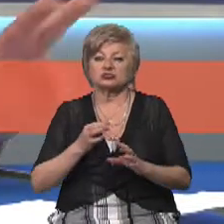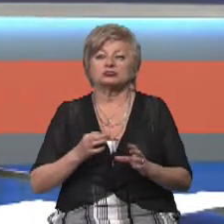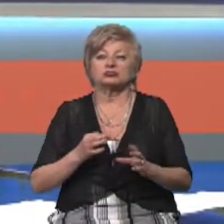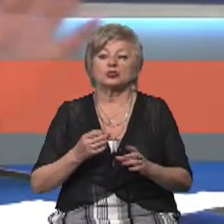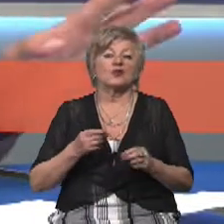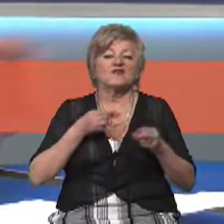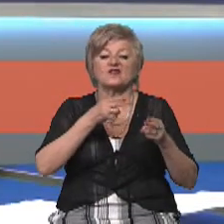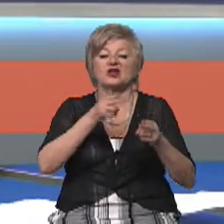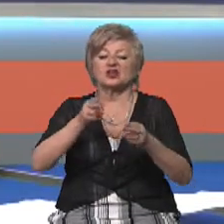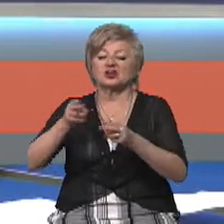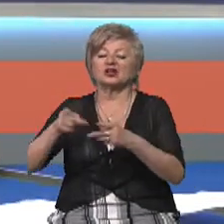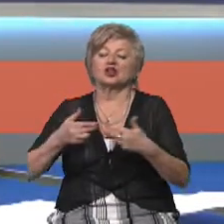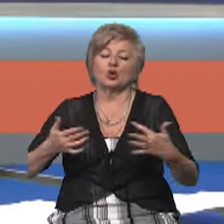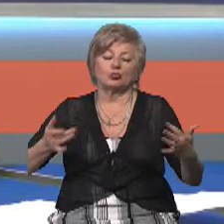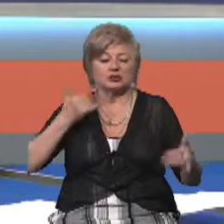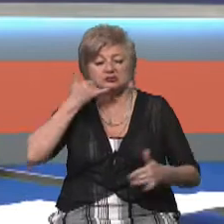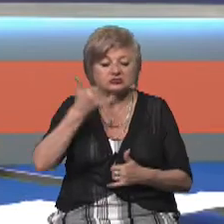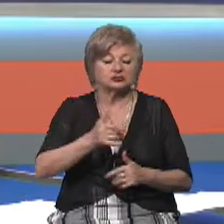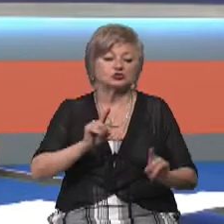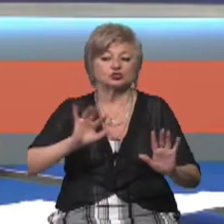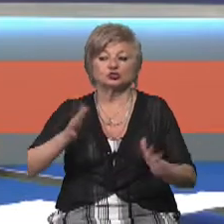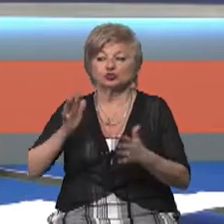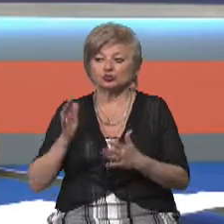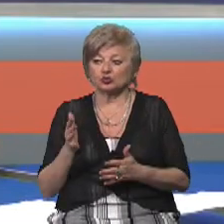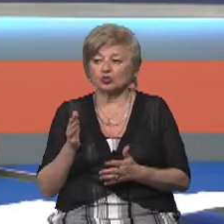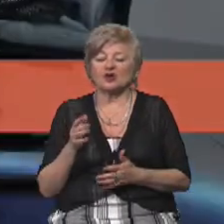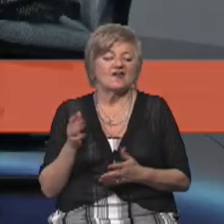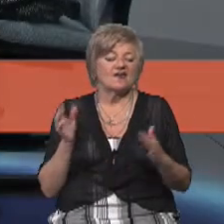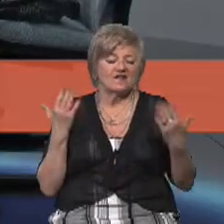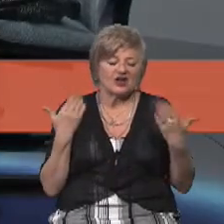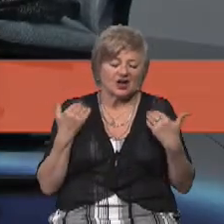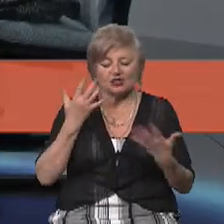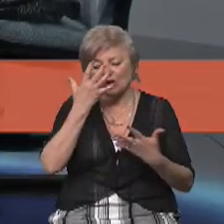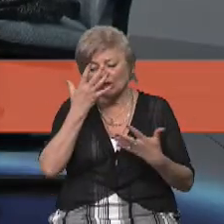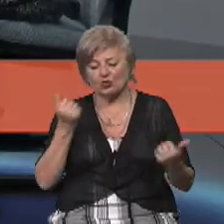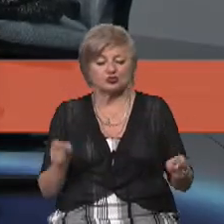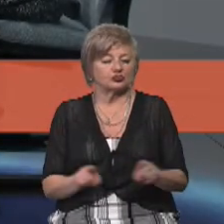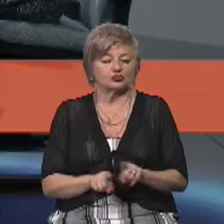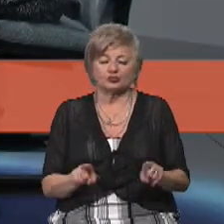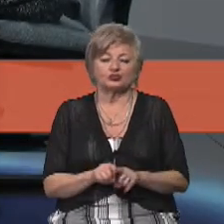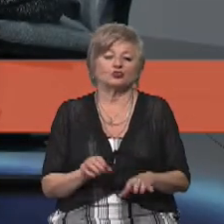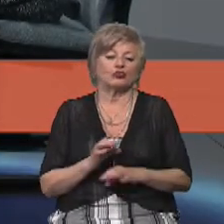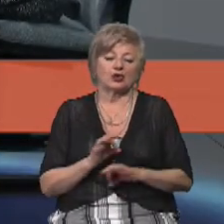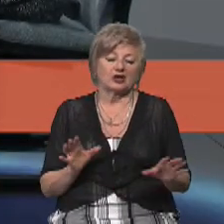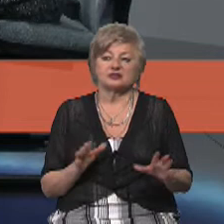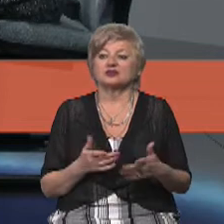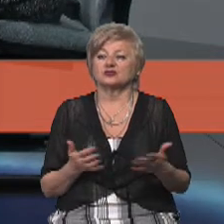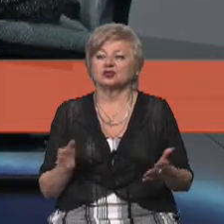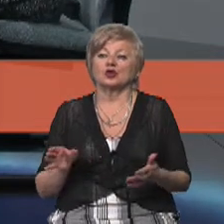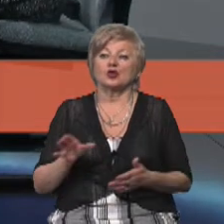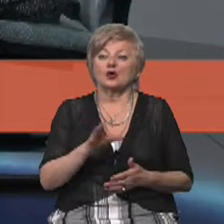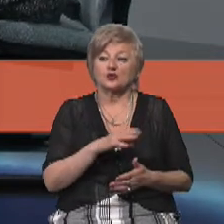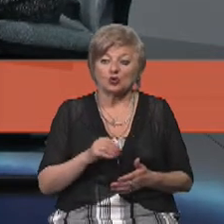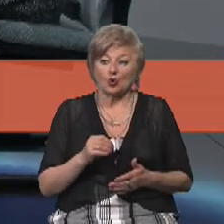на будь-які от такі дзвінки граждан. В неділю, в вихідні, днем, в праздники, в Новий рік, коли